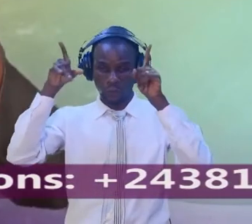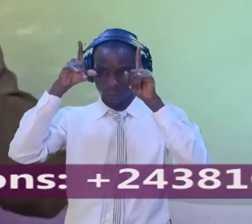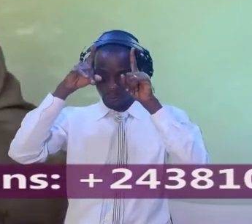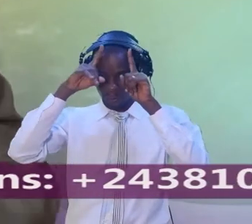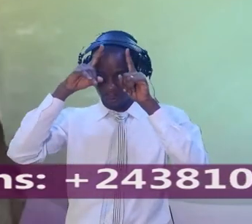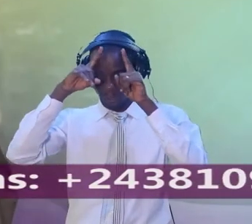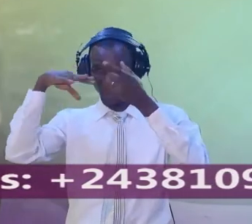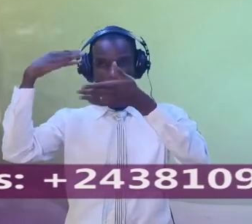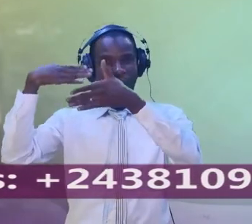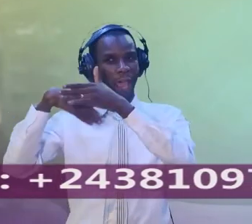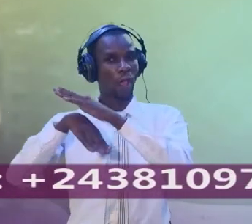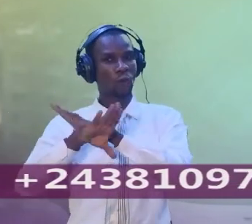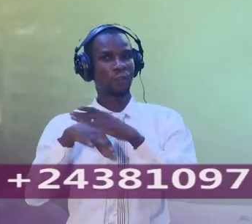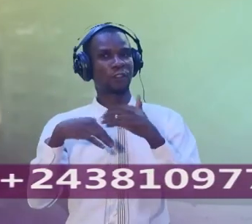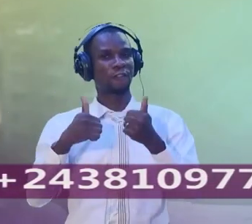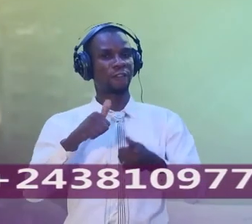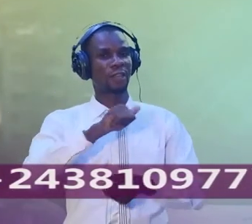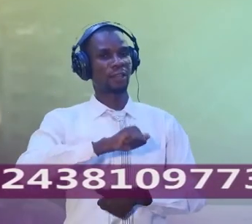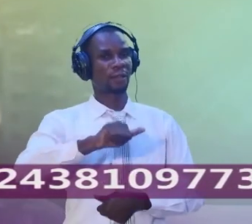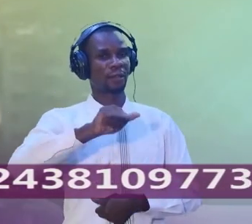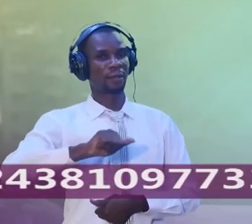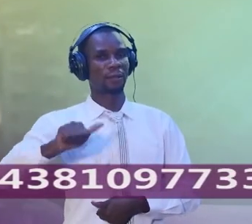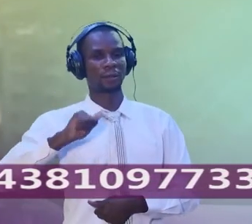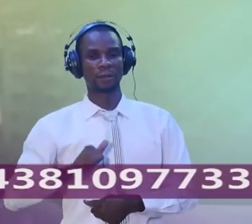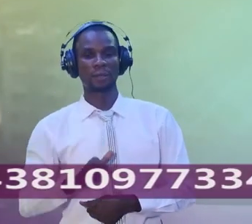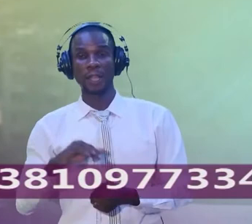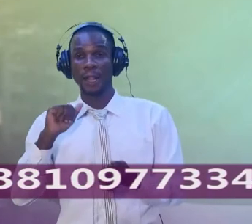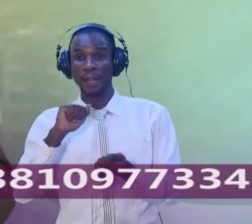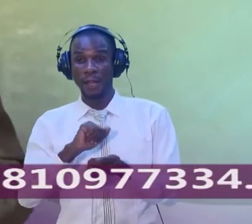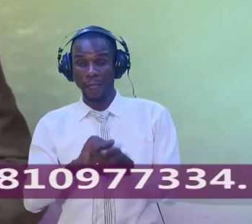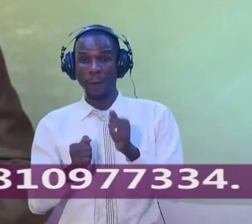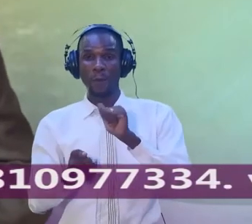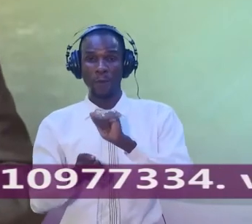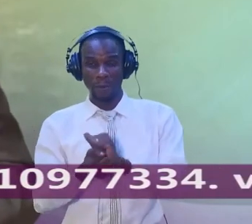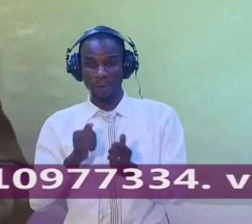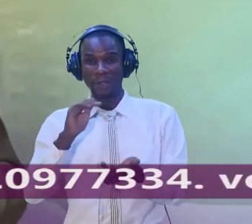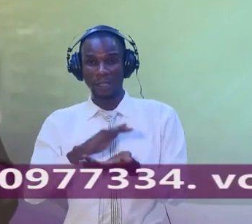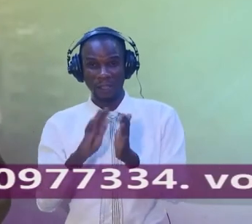kwamba shetani unamruhusu shetani aweze kuongoza maisha yako